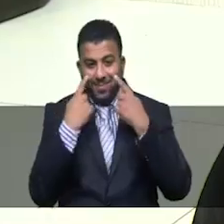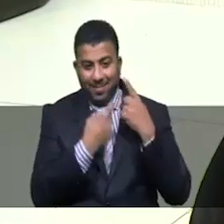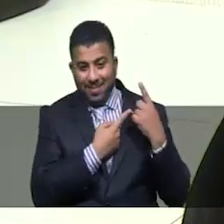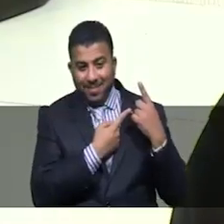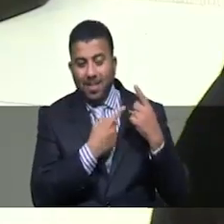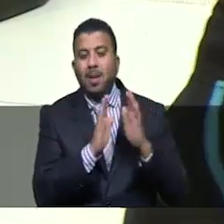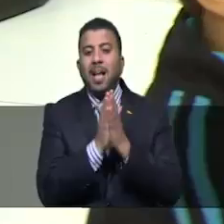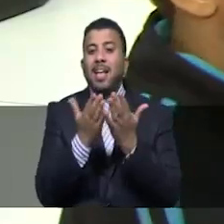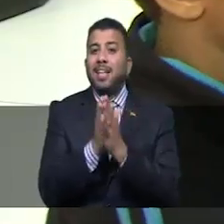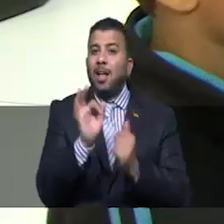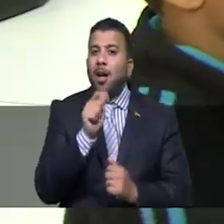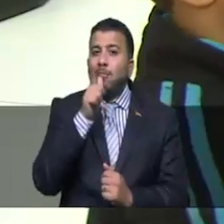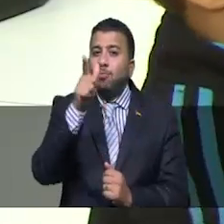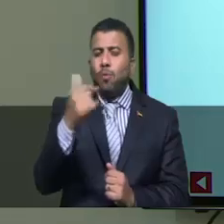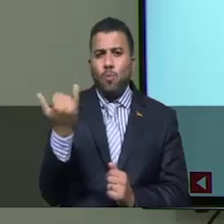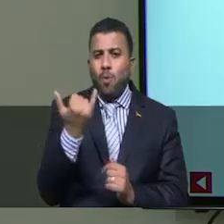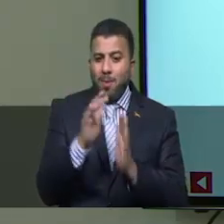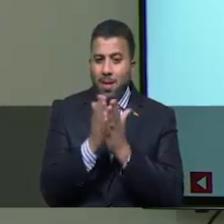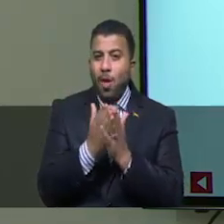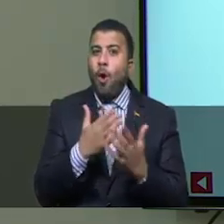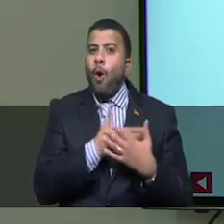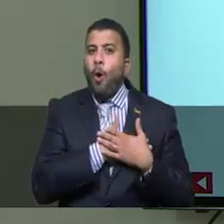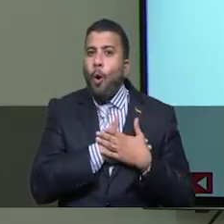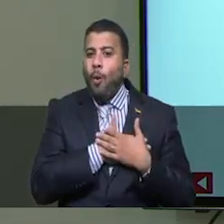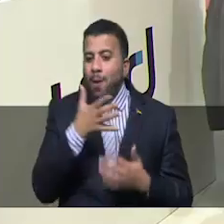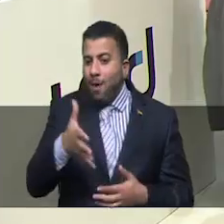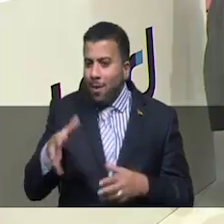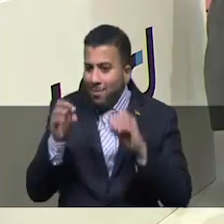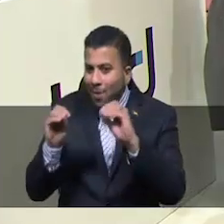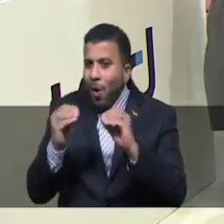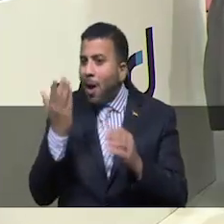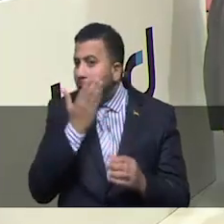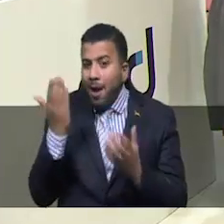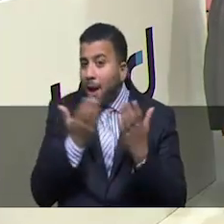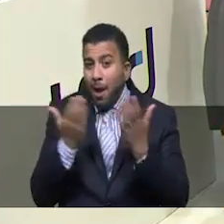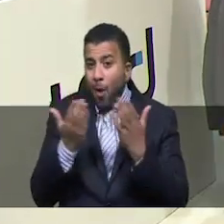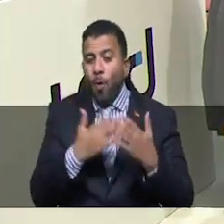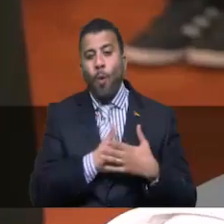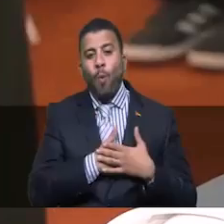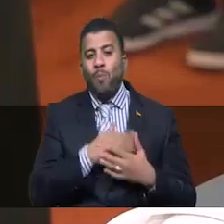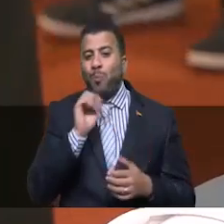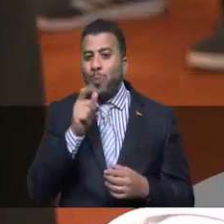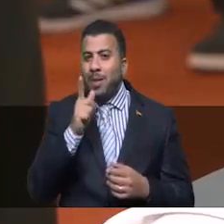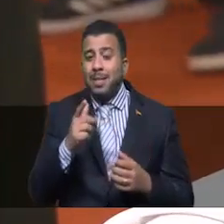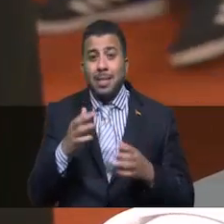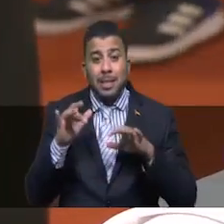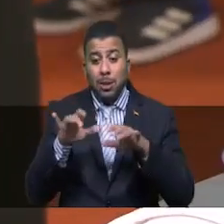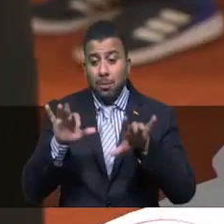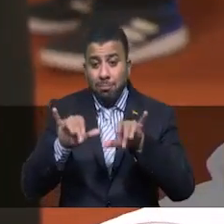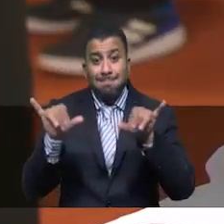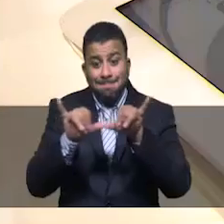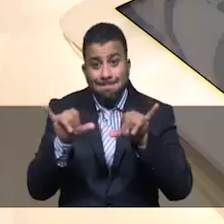للكتاب تعكس أهمية تعزيز حب القراءة في النشأ الذي يبقى وبالرغم من مزاحمة